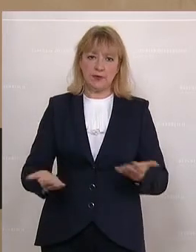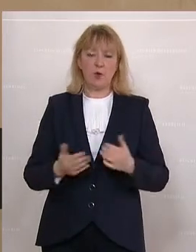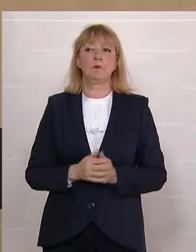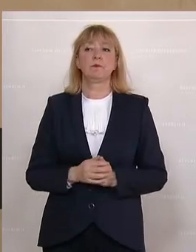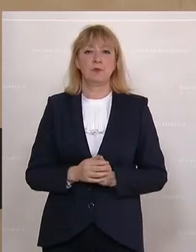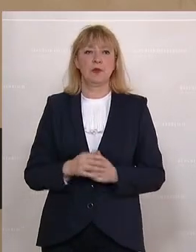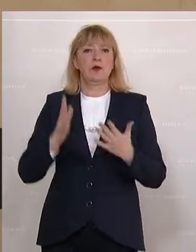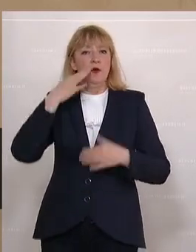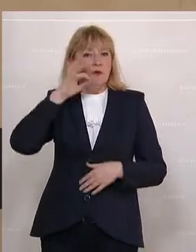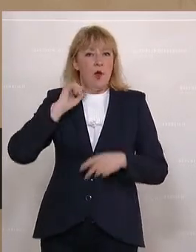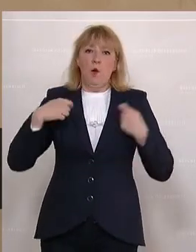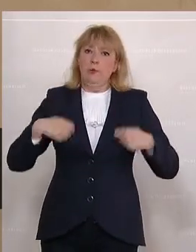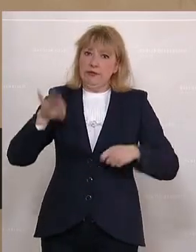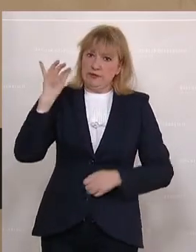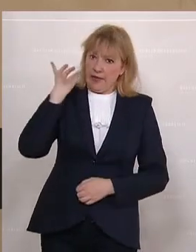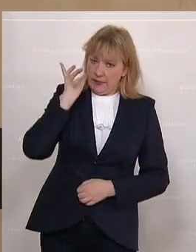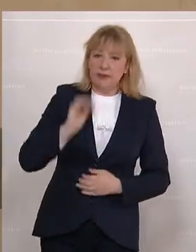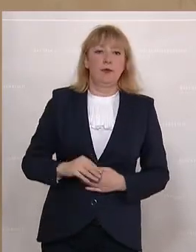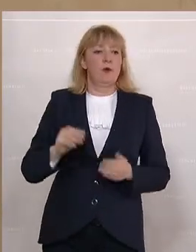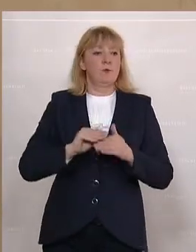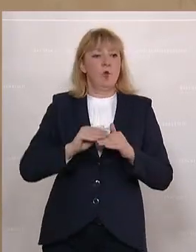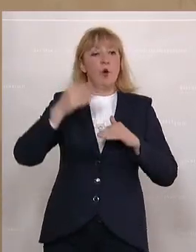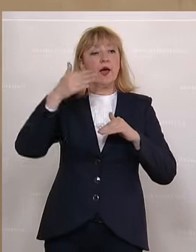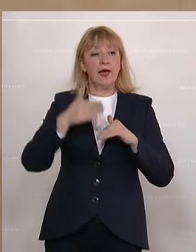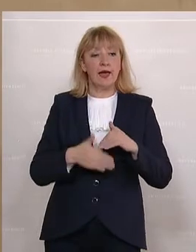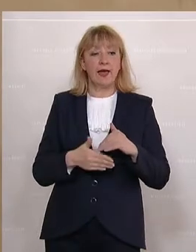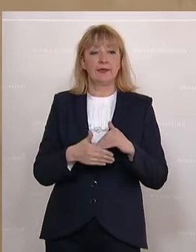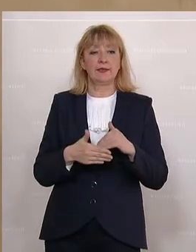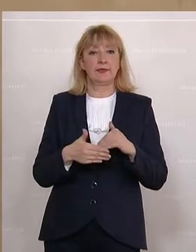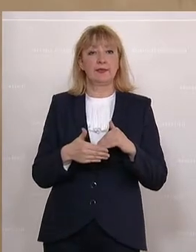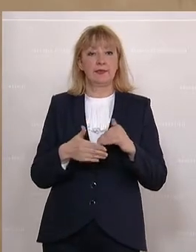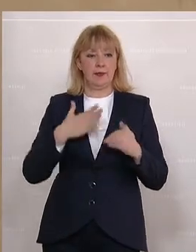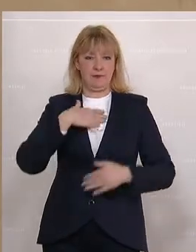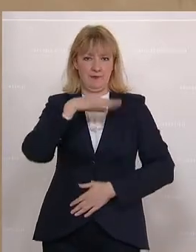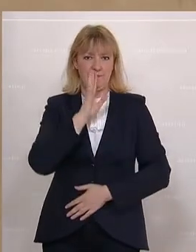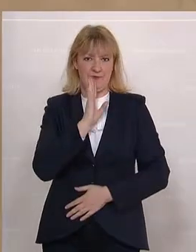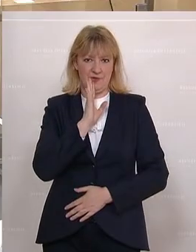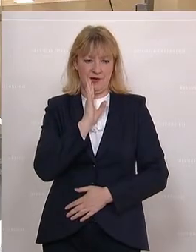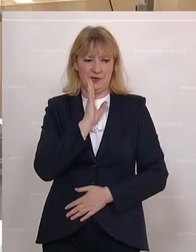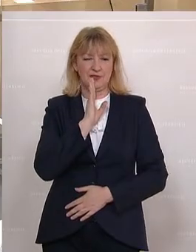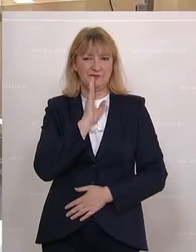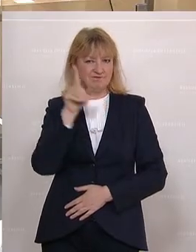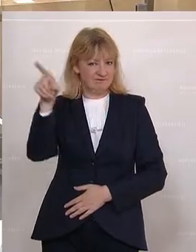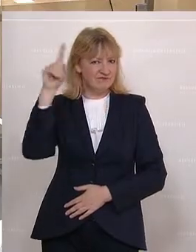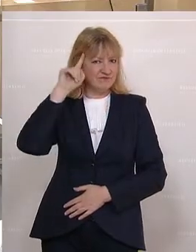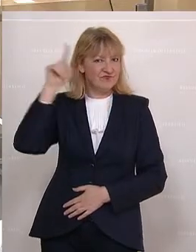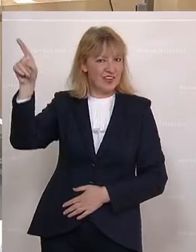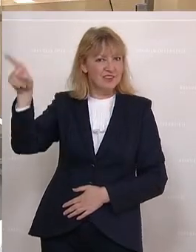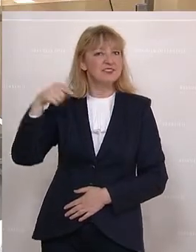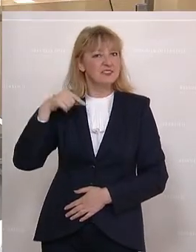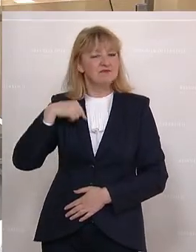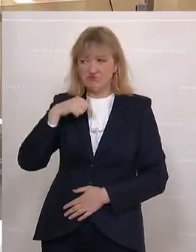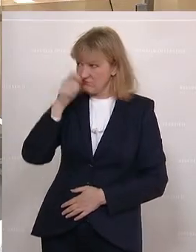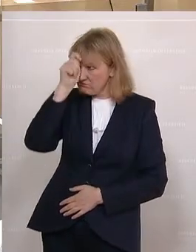frau präsidentin noch am ende dieses dieser meiner rede sie wissen sie haben eine absolute hochachtung